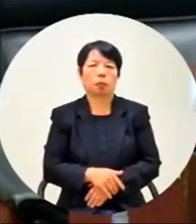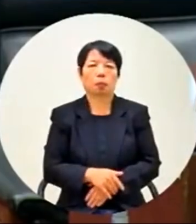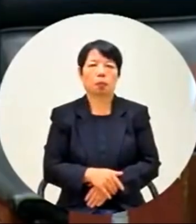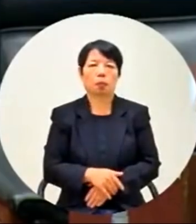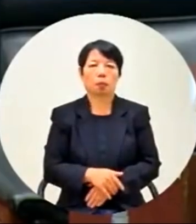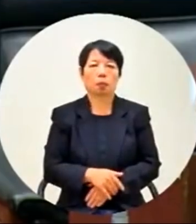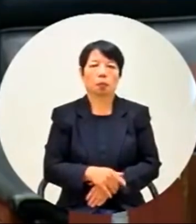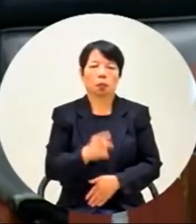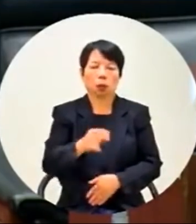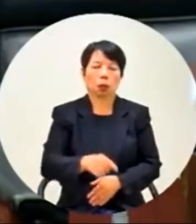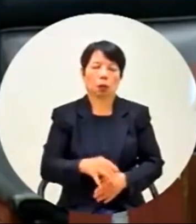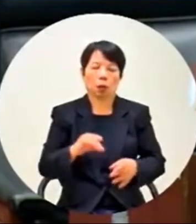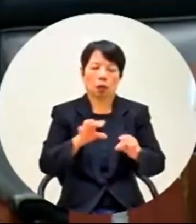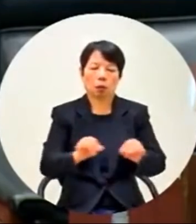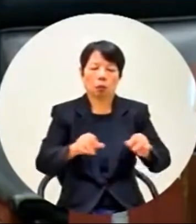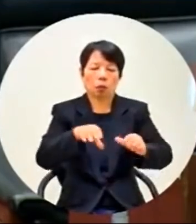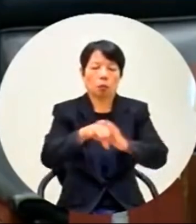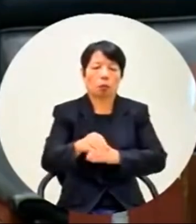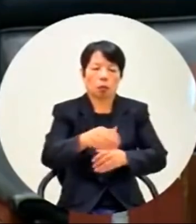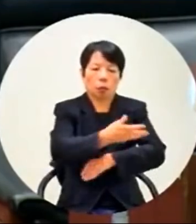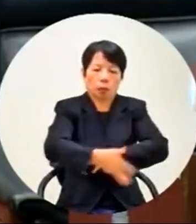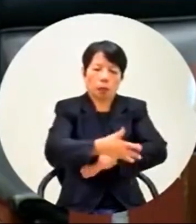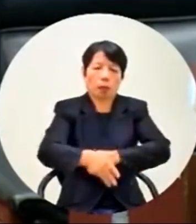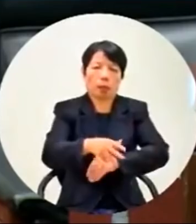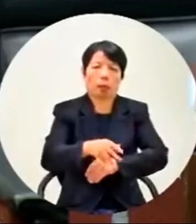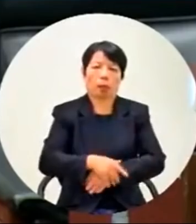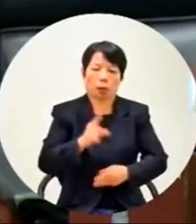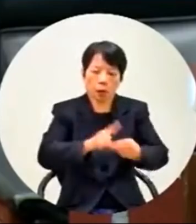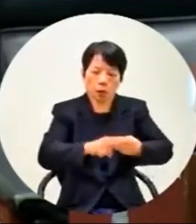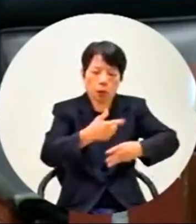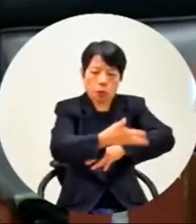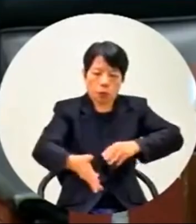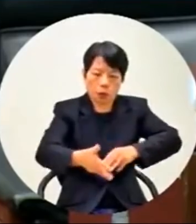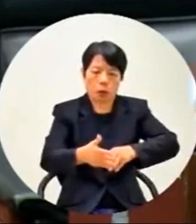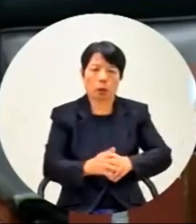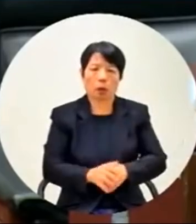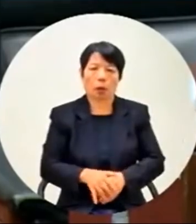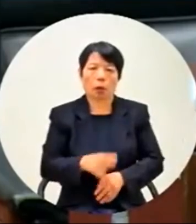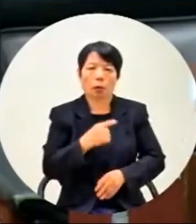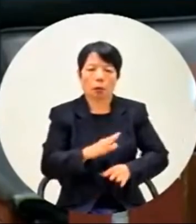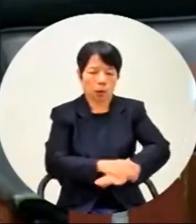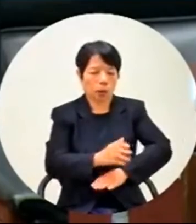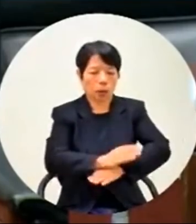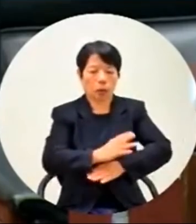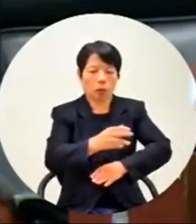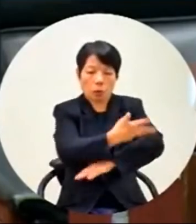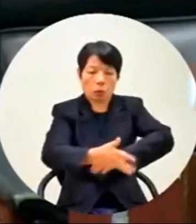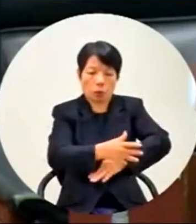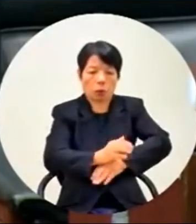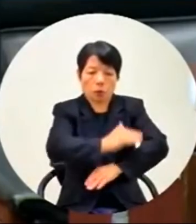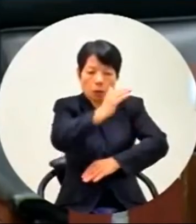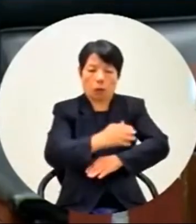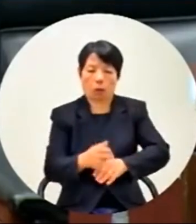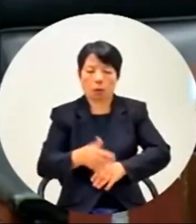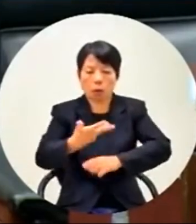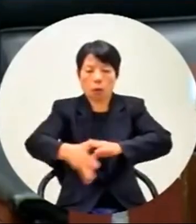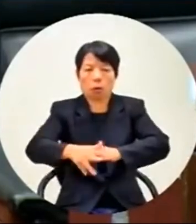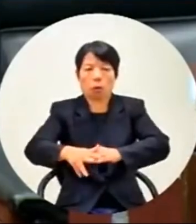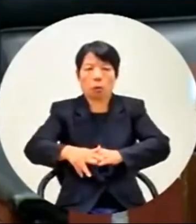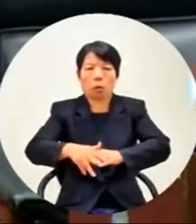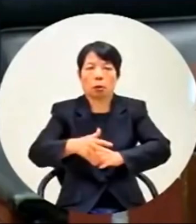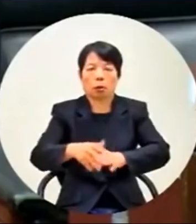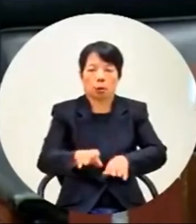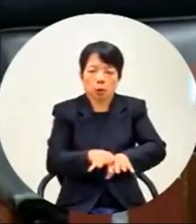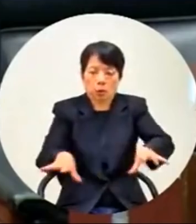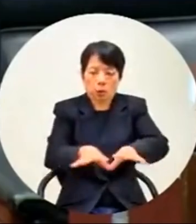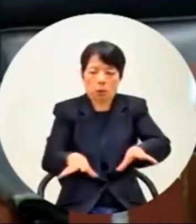土库排水的问题就是主流已经高过支流了，支流一淹，这种整